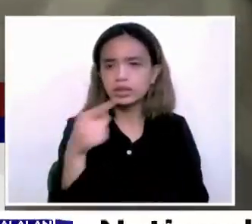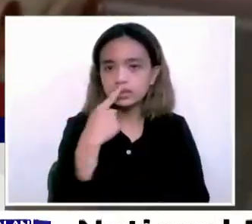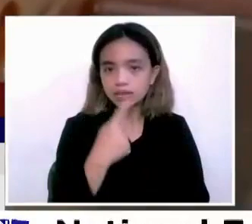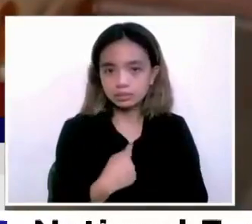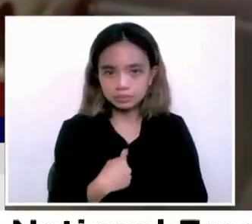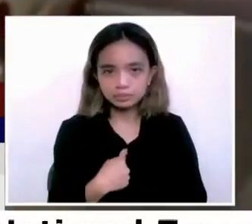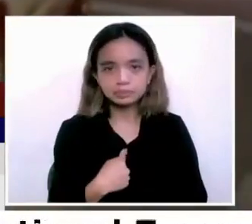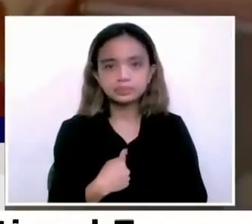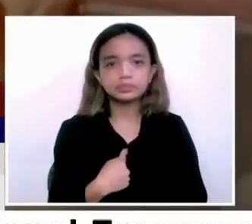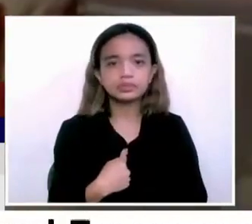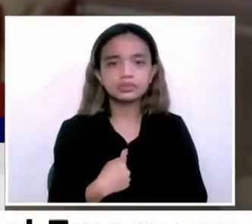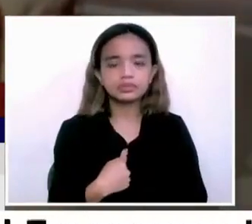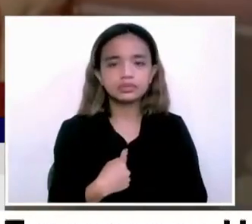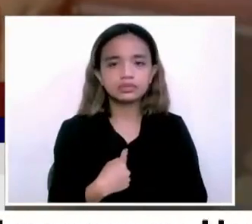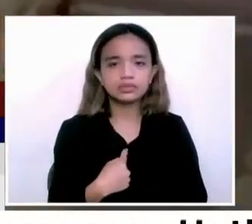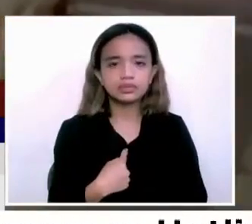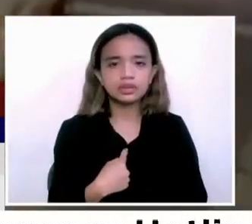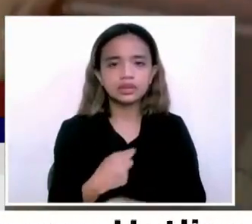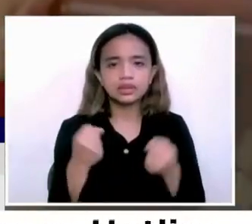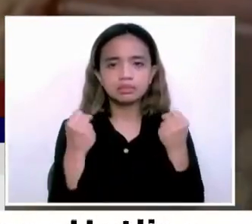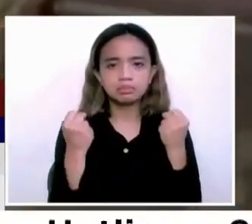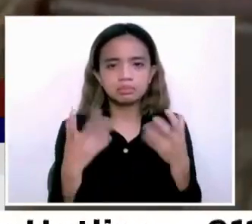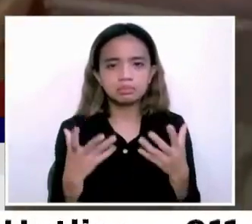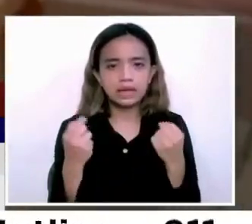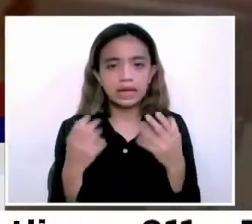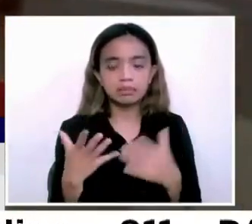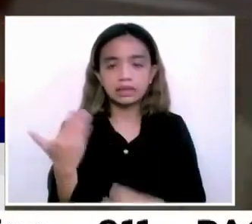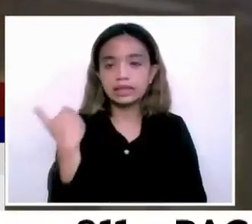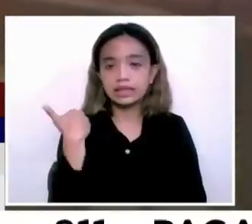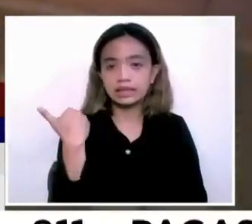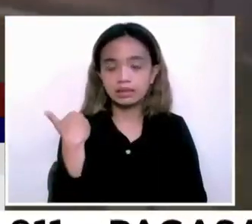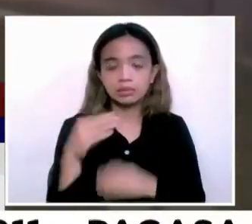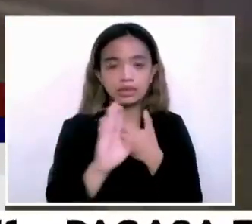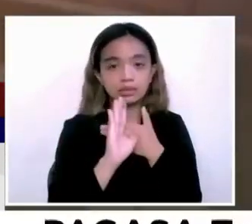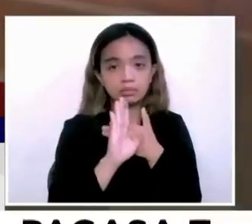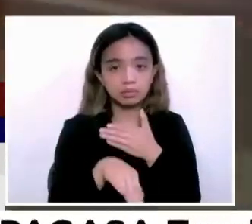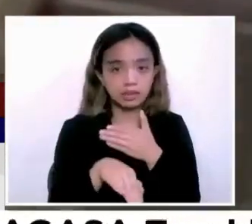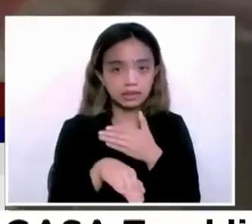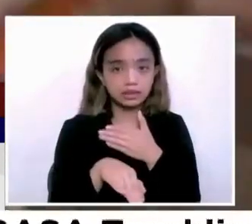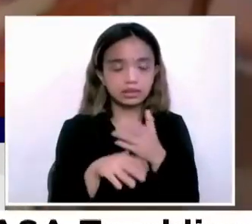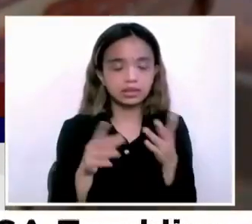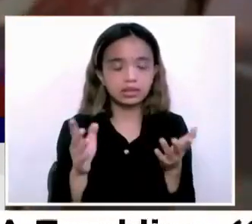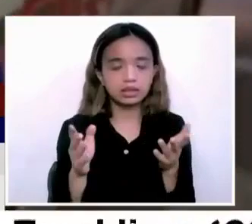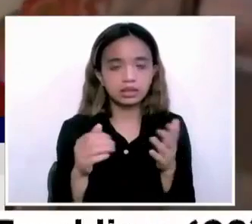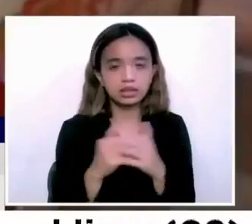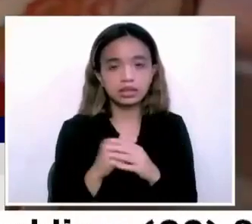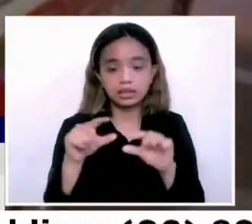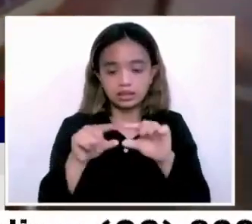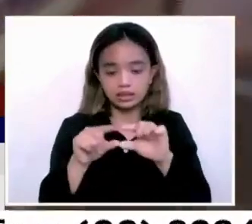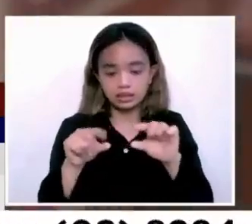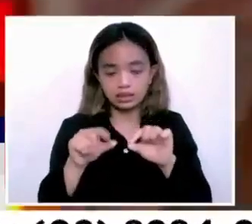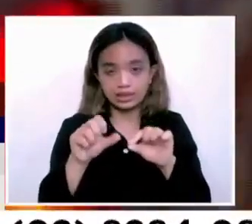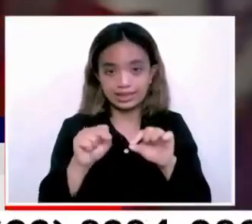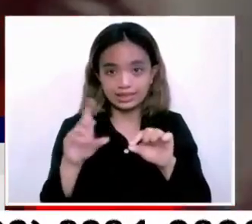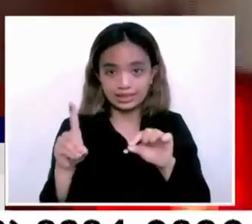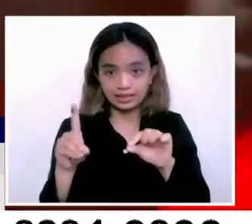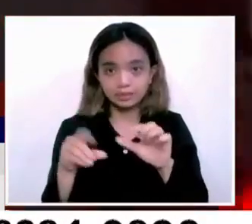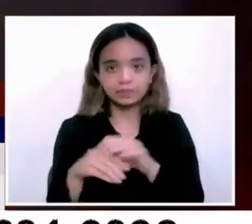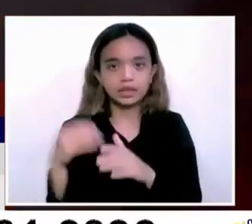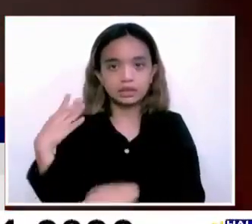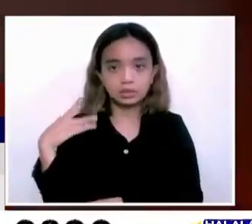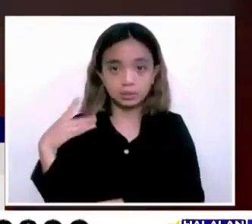Jeff, marami ang hindi pa nababalik na SD cards at hinihintay